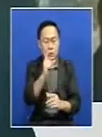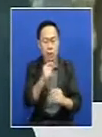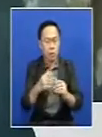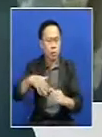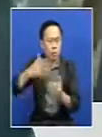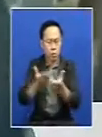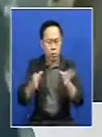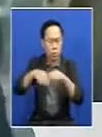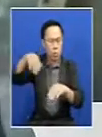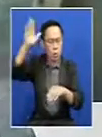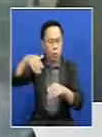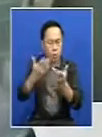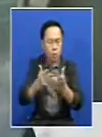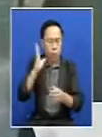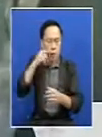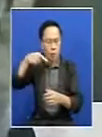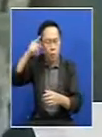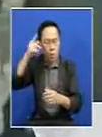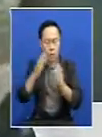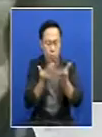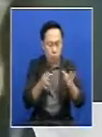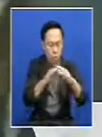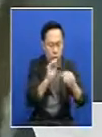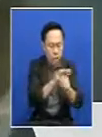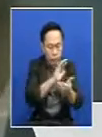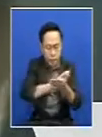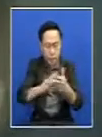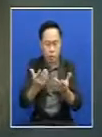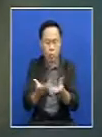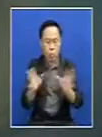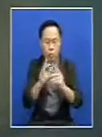ดนะคะและนับเป็นอีกโอกาสหนึ่งที่ทุกคนในครอบครัวก็จะได้มารวมตัวกันอย่างพร้อมเพรียงด้วยค่ะ